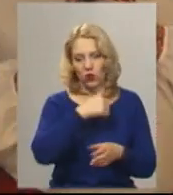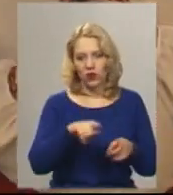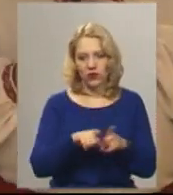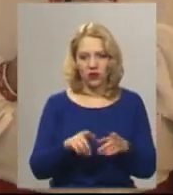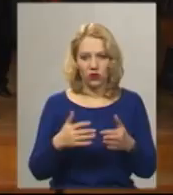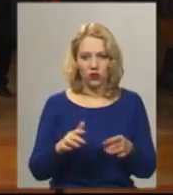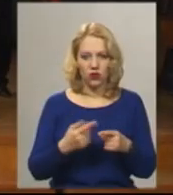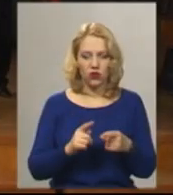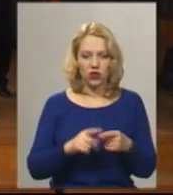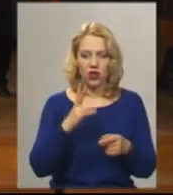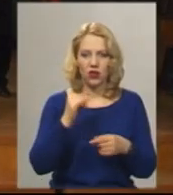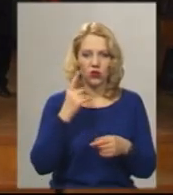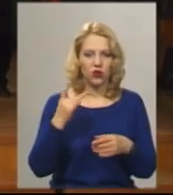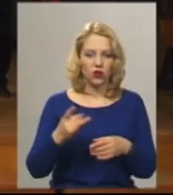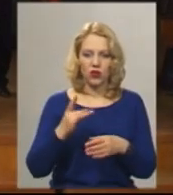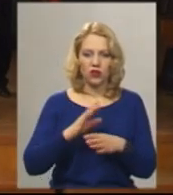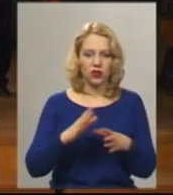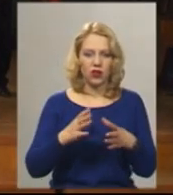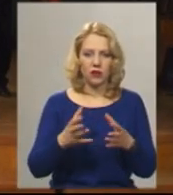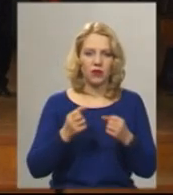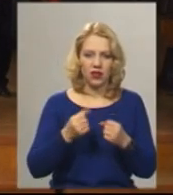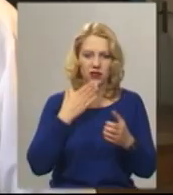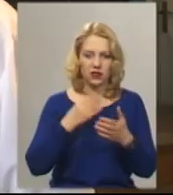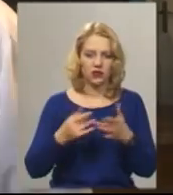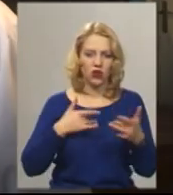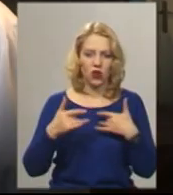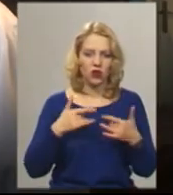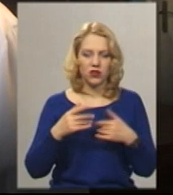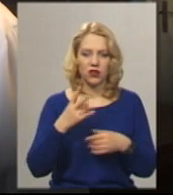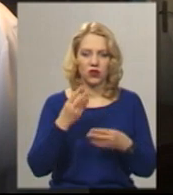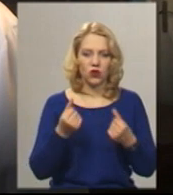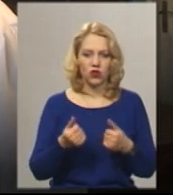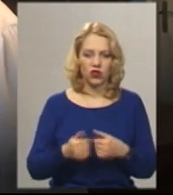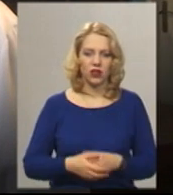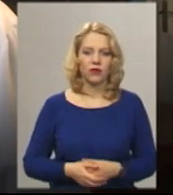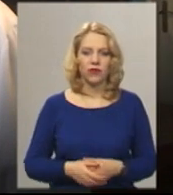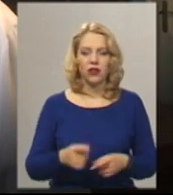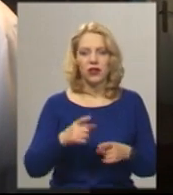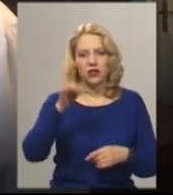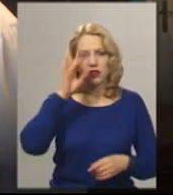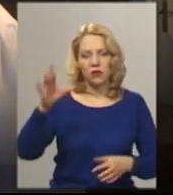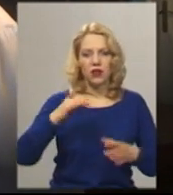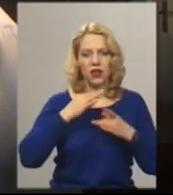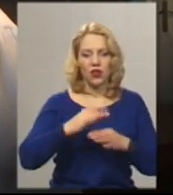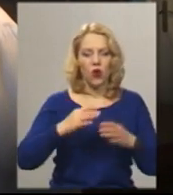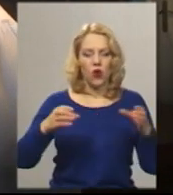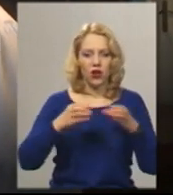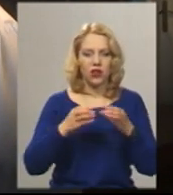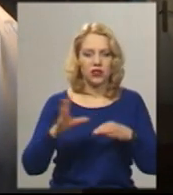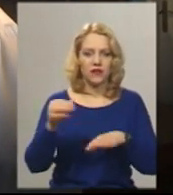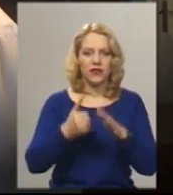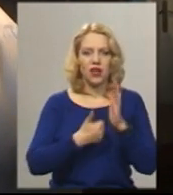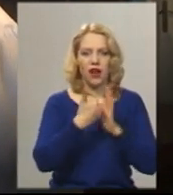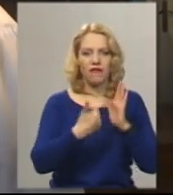керівник розповідає, жодного разу не брали за свої концерти грошей. Дуже знаменитий оркестр, і всі хвалять нас,